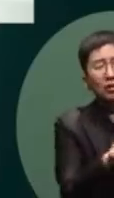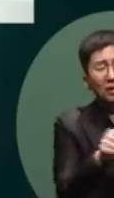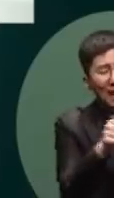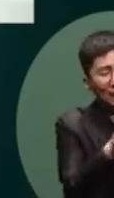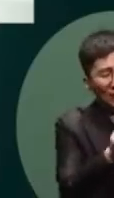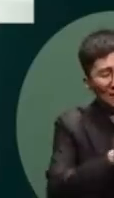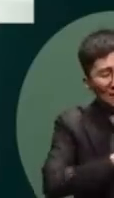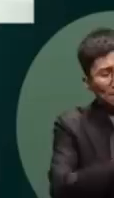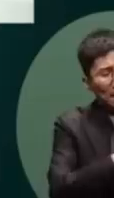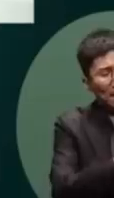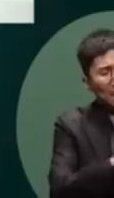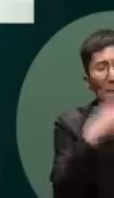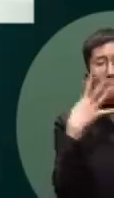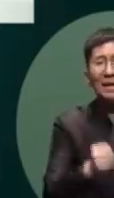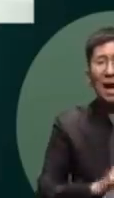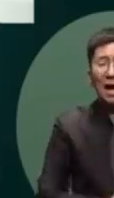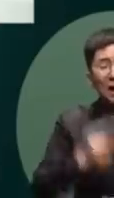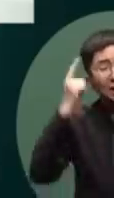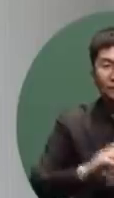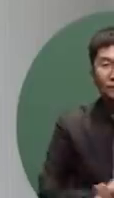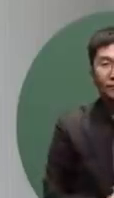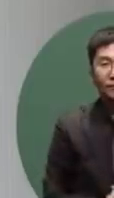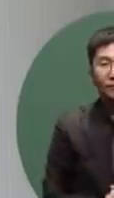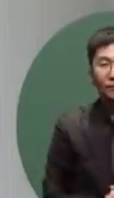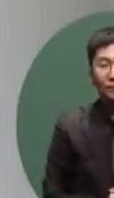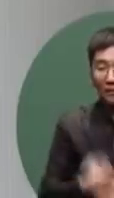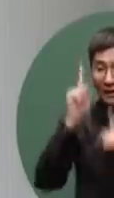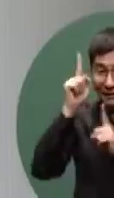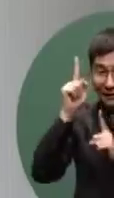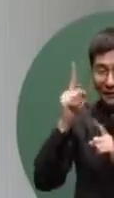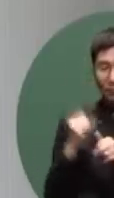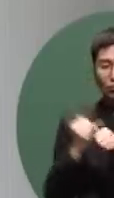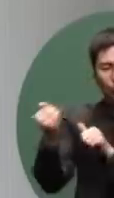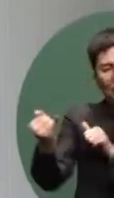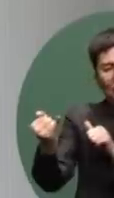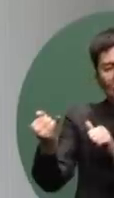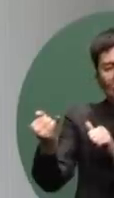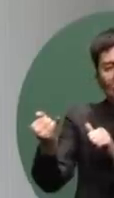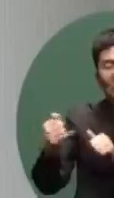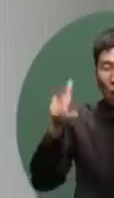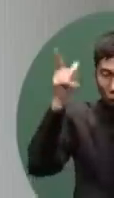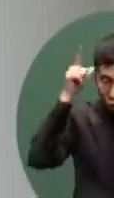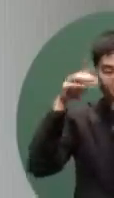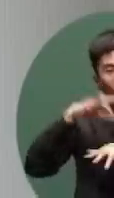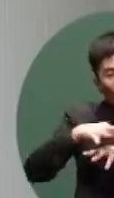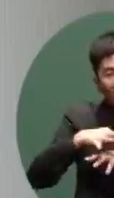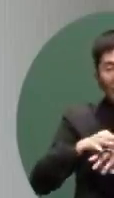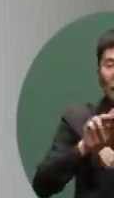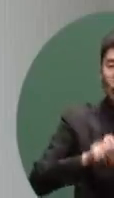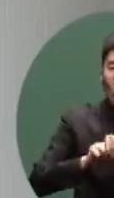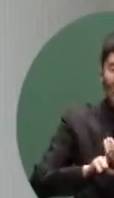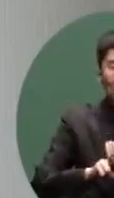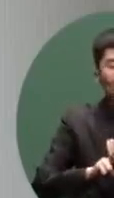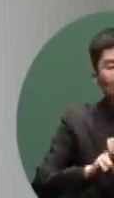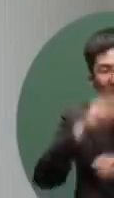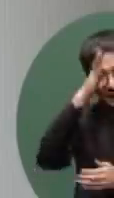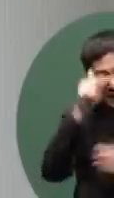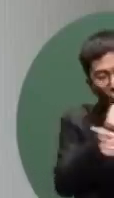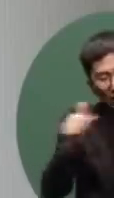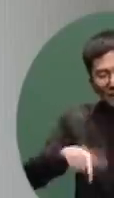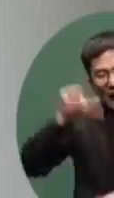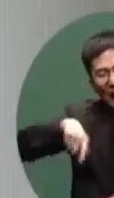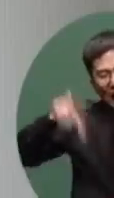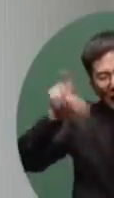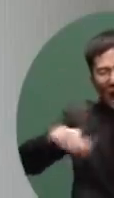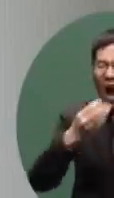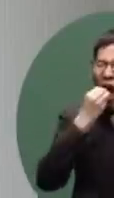그 점 좀 생각 좀 하고 말씀하십시오. 네. 우리 이후호 배우자께서 뭐 소고기 초밥 뭐 백숙 뭐 이런 거